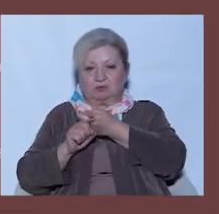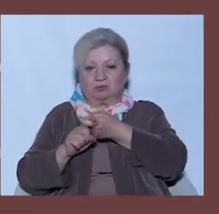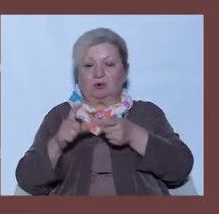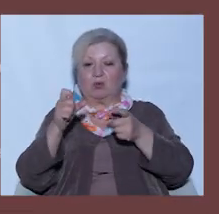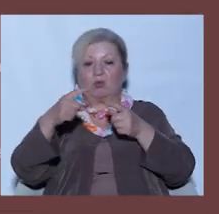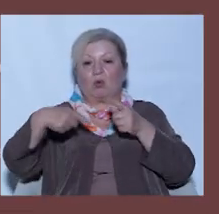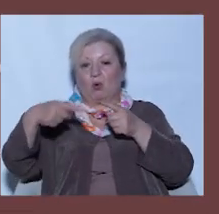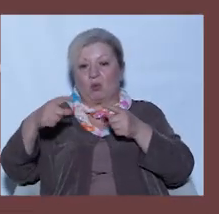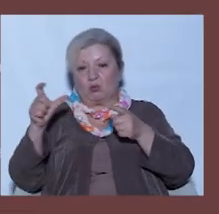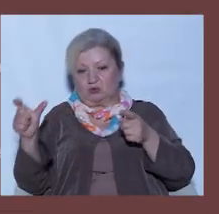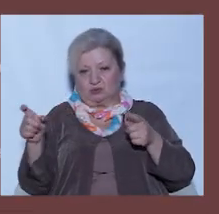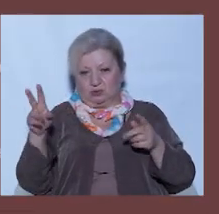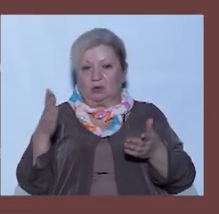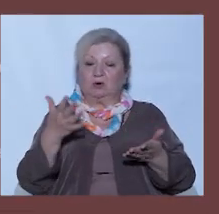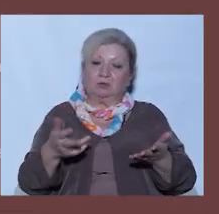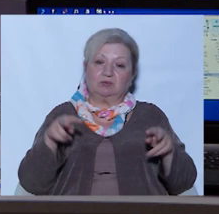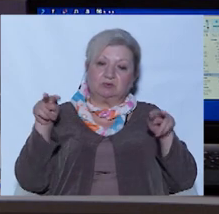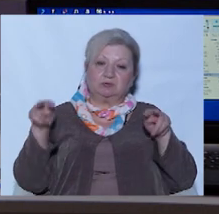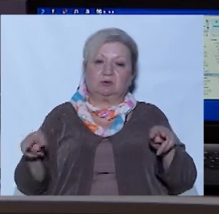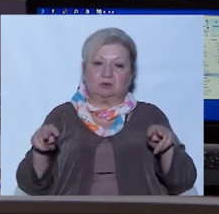კოჭა. მოდით ჩავრთოთ